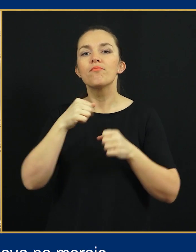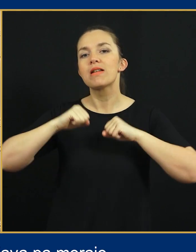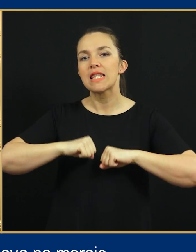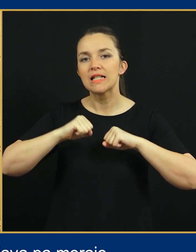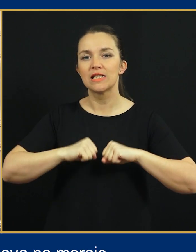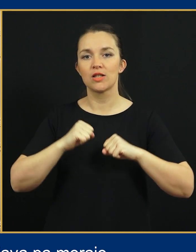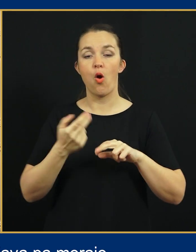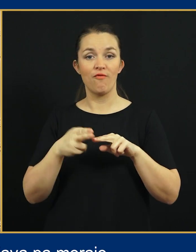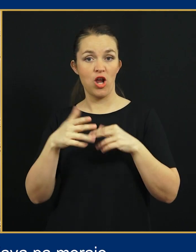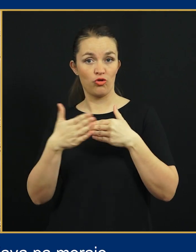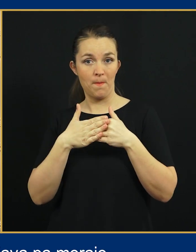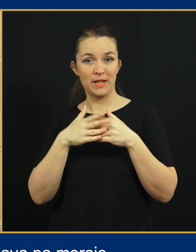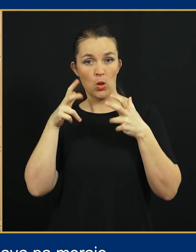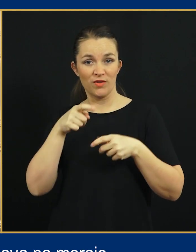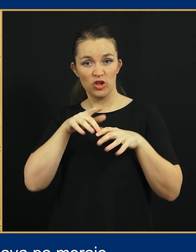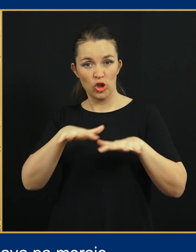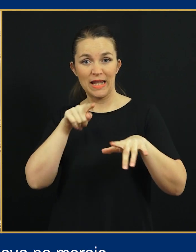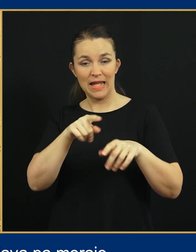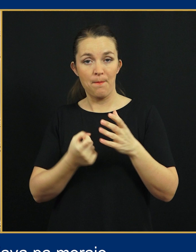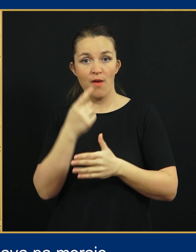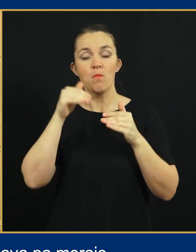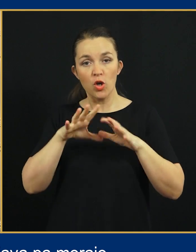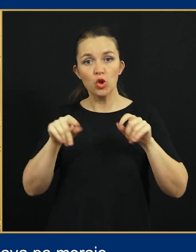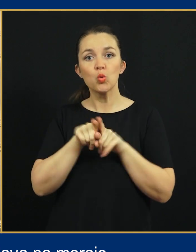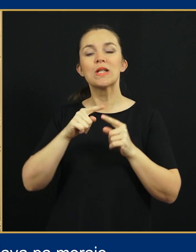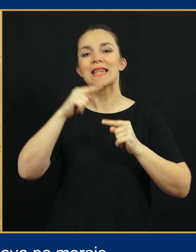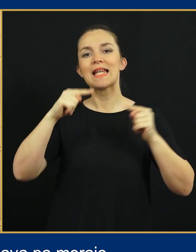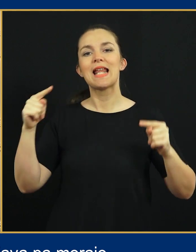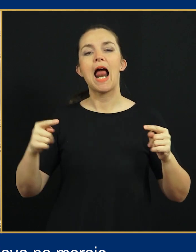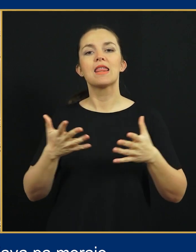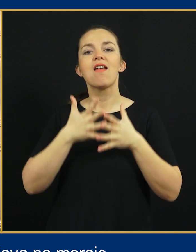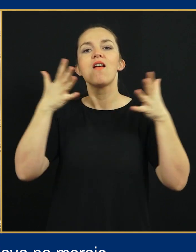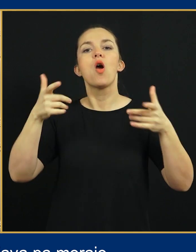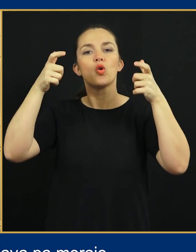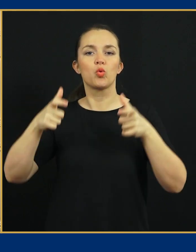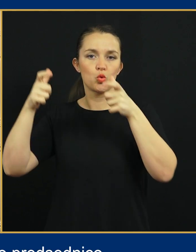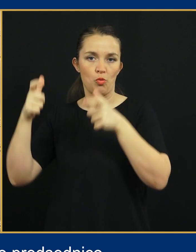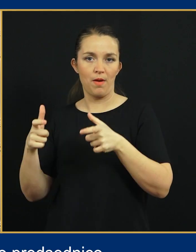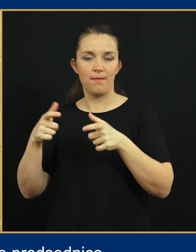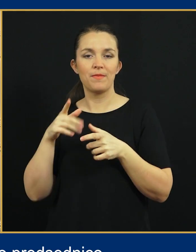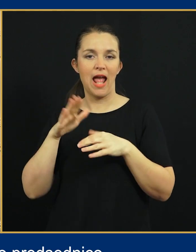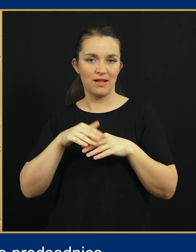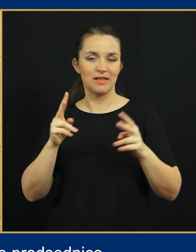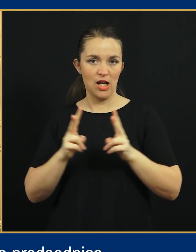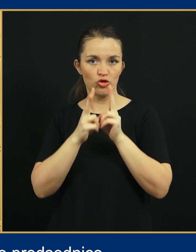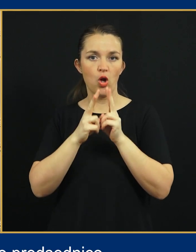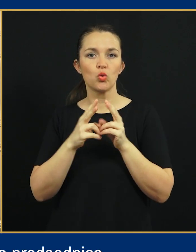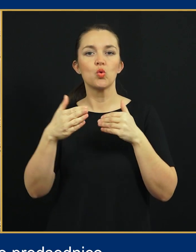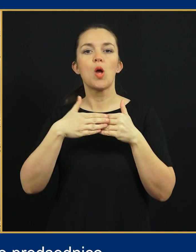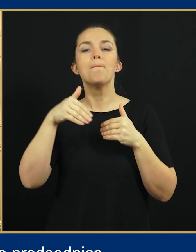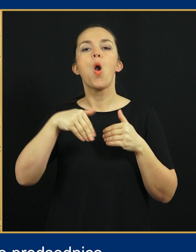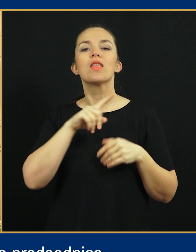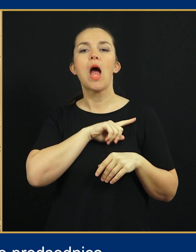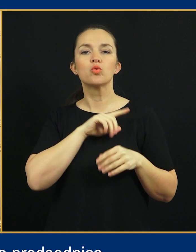pri zaustavitvi širjenja tega pojava pa morajo narediti tudi digitalne korporacije, je na bilateralnem srečanju z